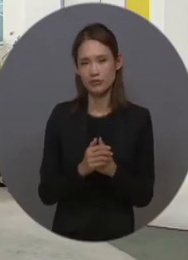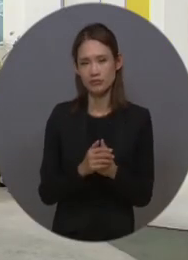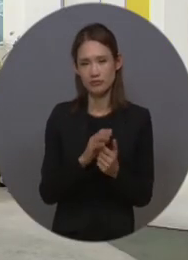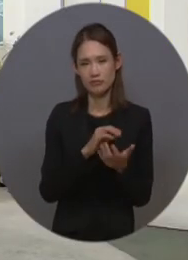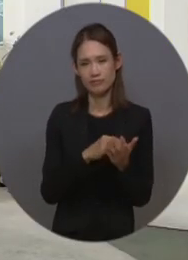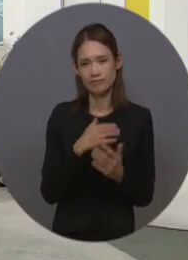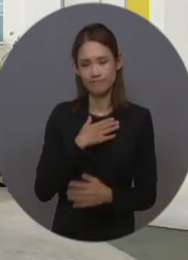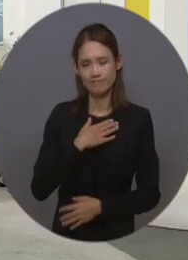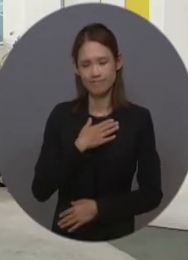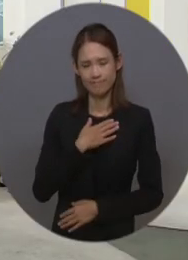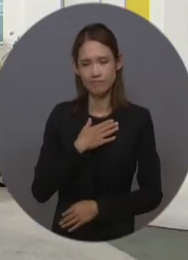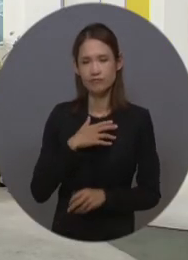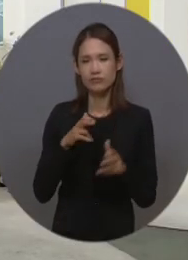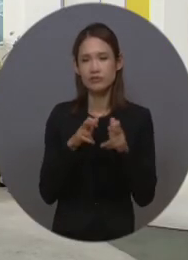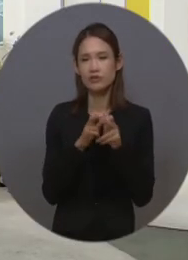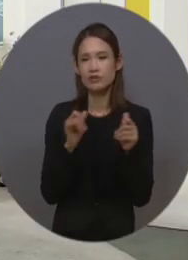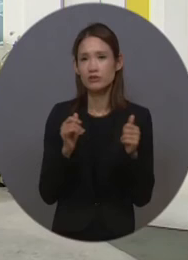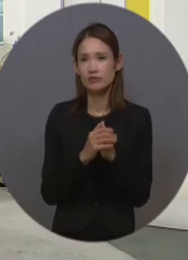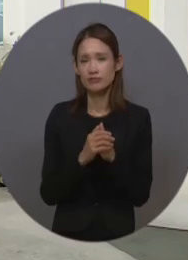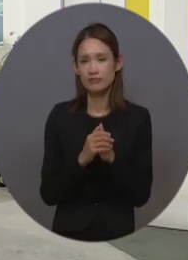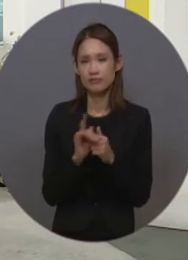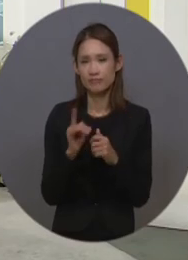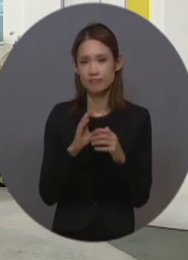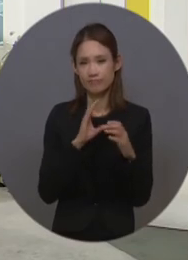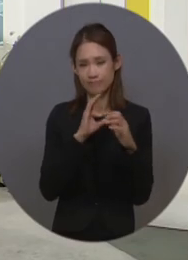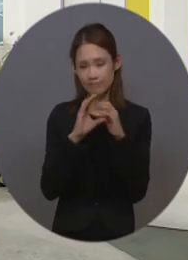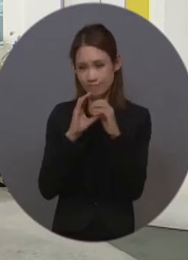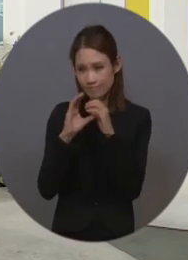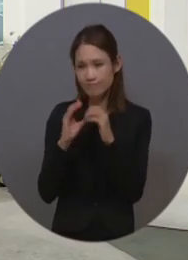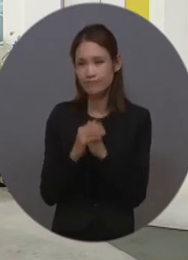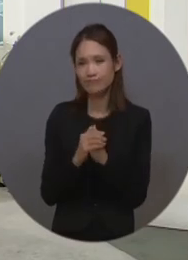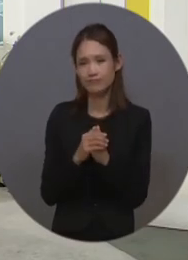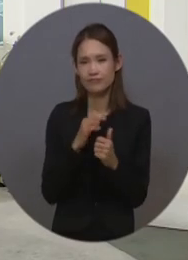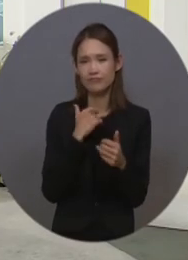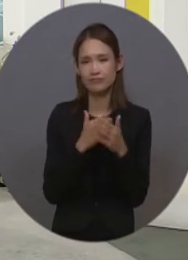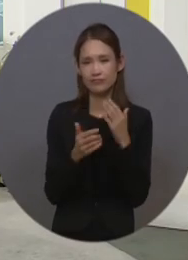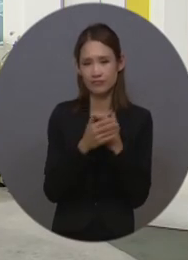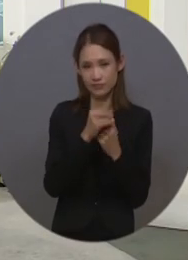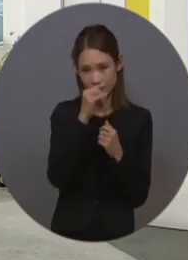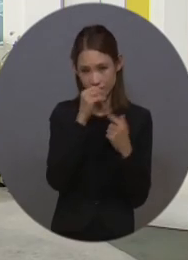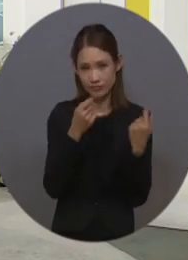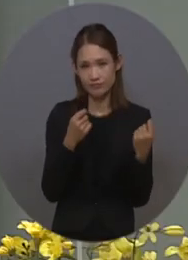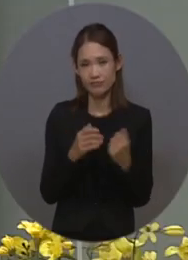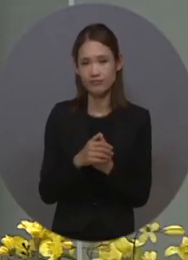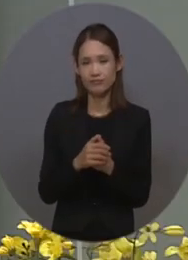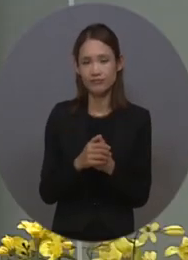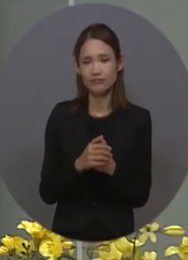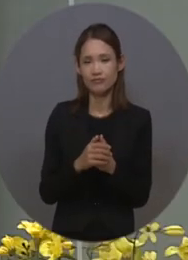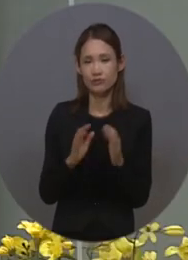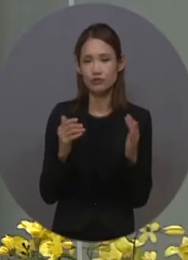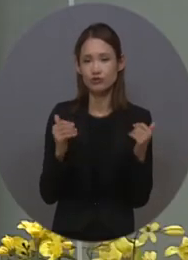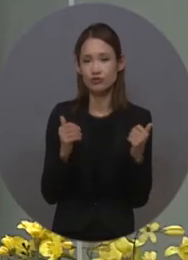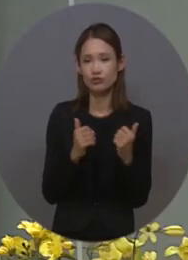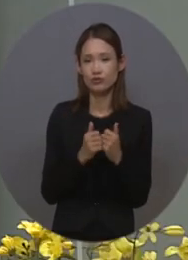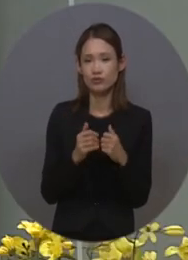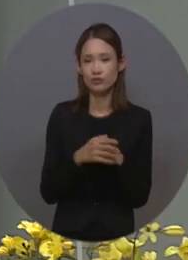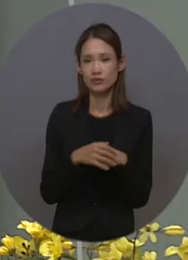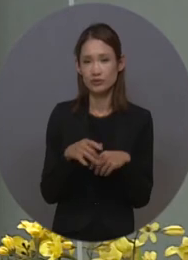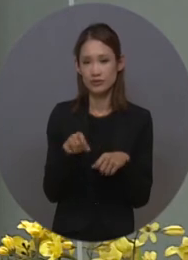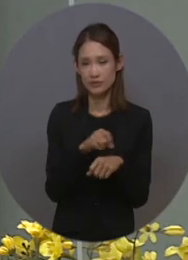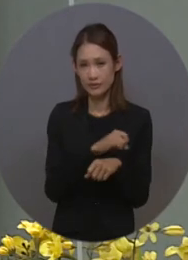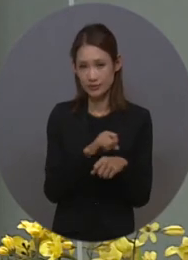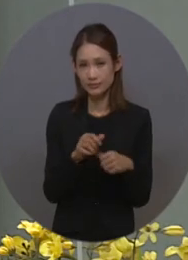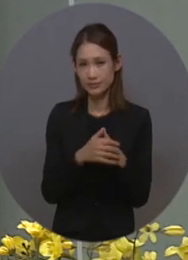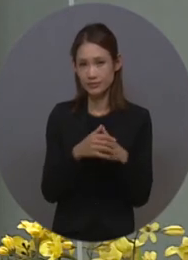네. 감수성이 있으시고 또 장애인들과의 어떤 소통과 경험이 있으시니까 그렇게 네. 하시는 거죠. 네. 근데 또 국회에서도